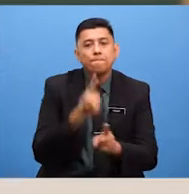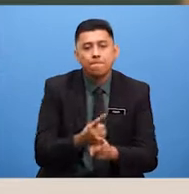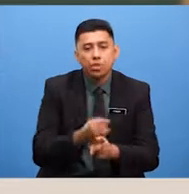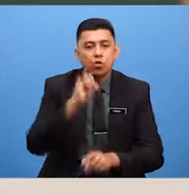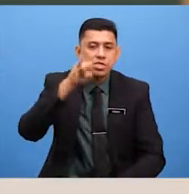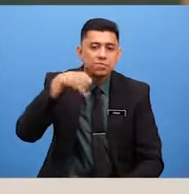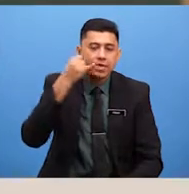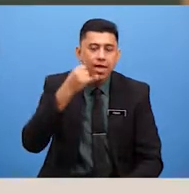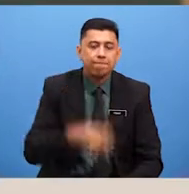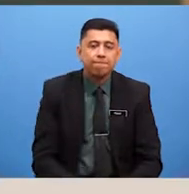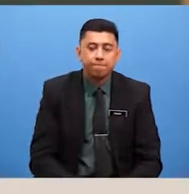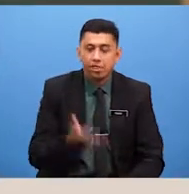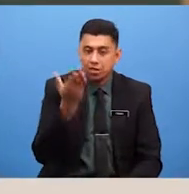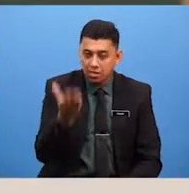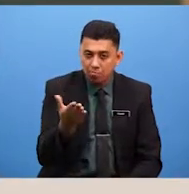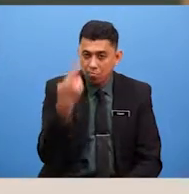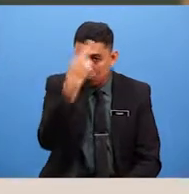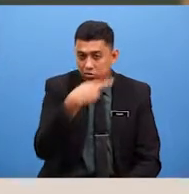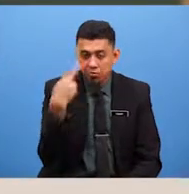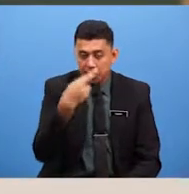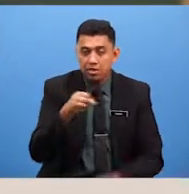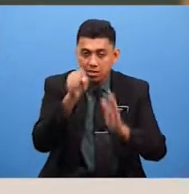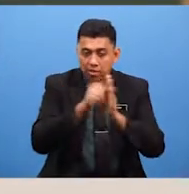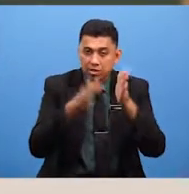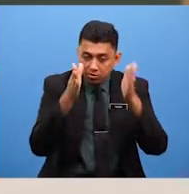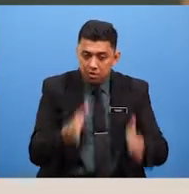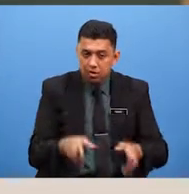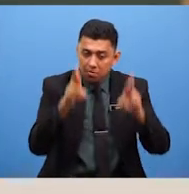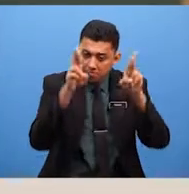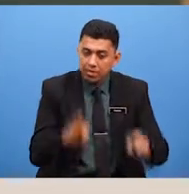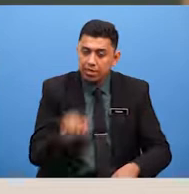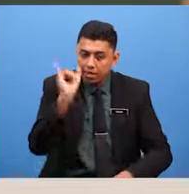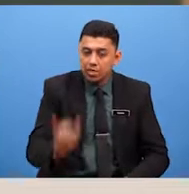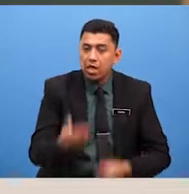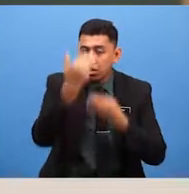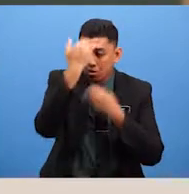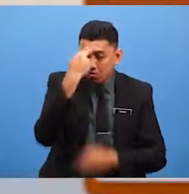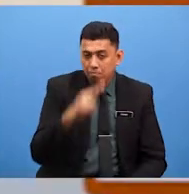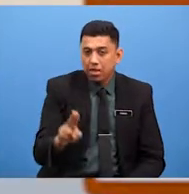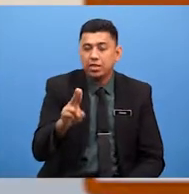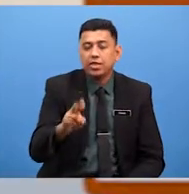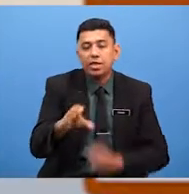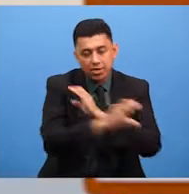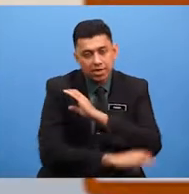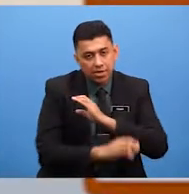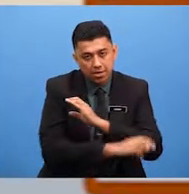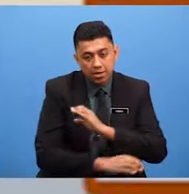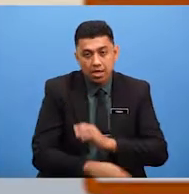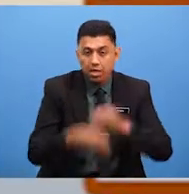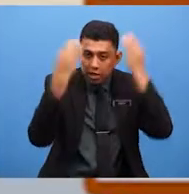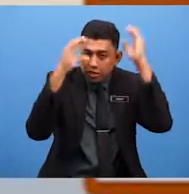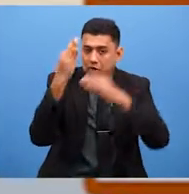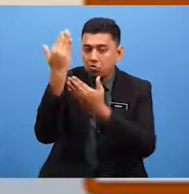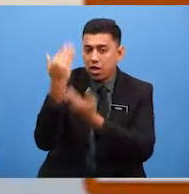Betul, Jivika. Kamu merupakan seorang rakyat yang hormati negara. Cikgu